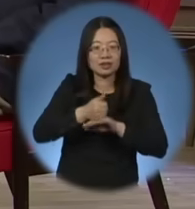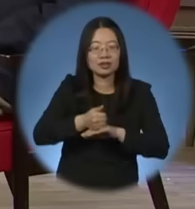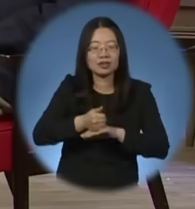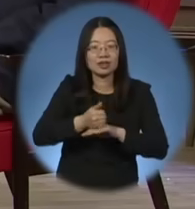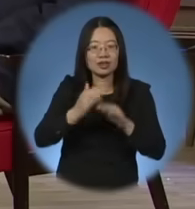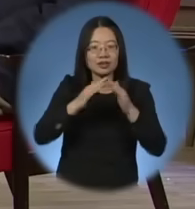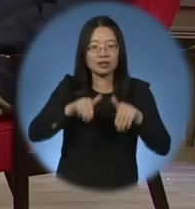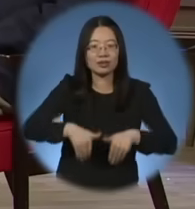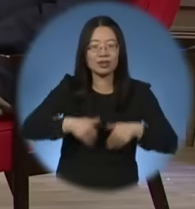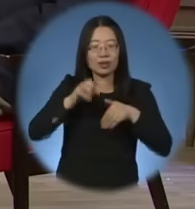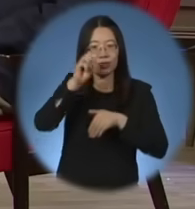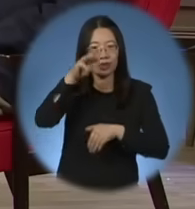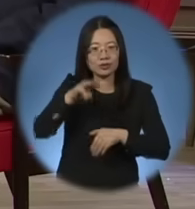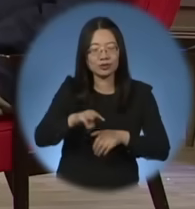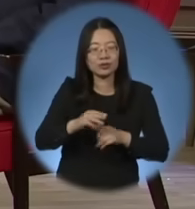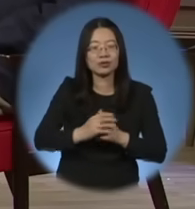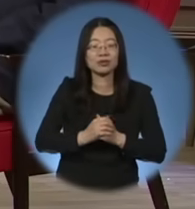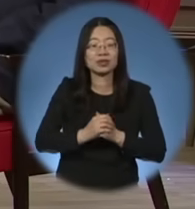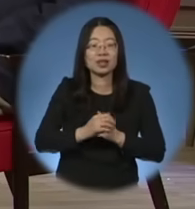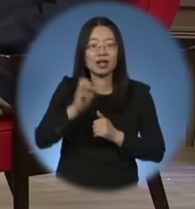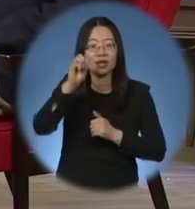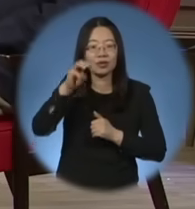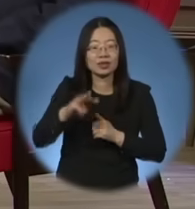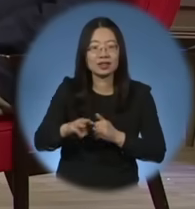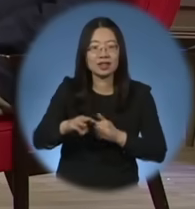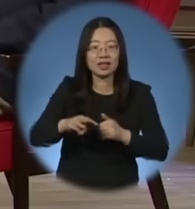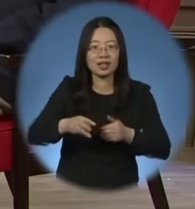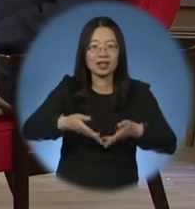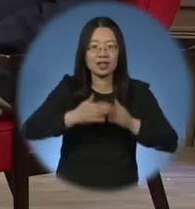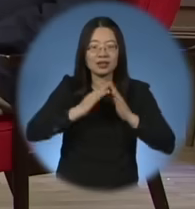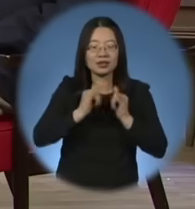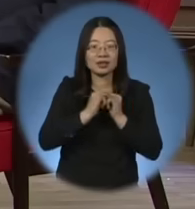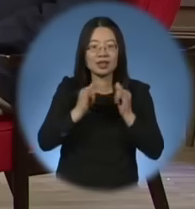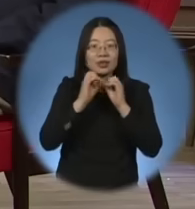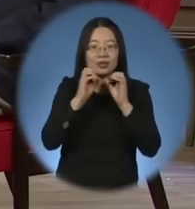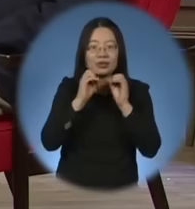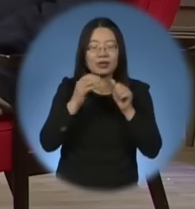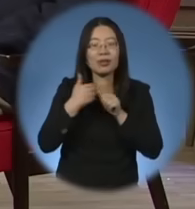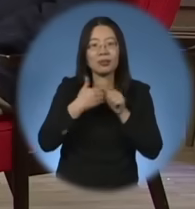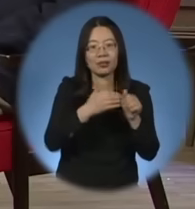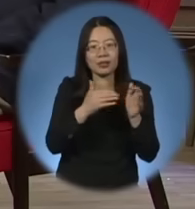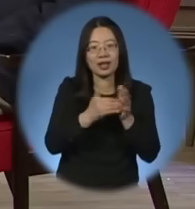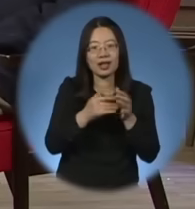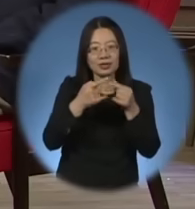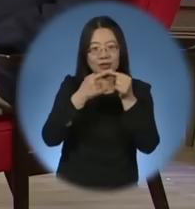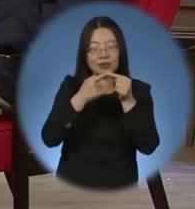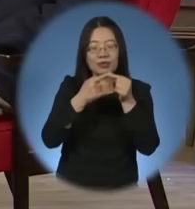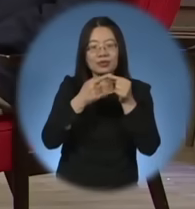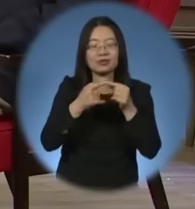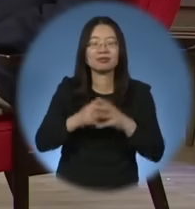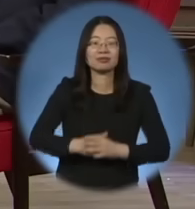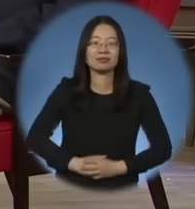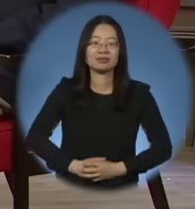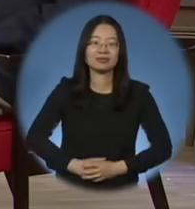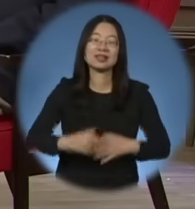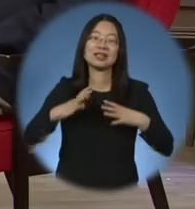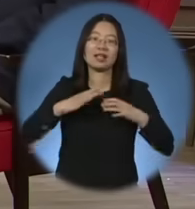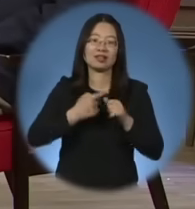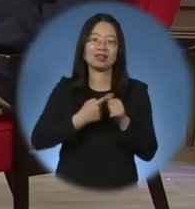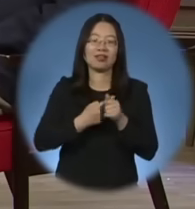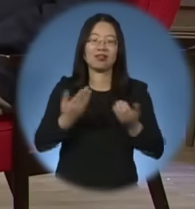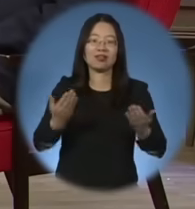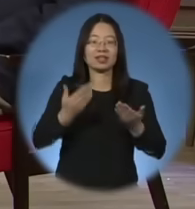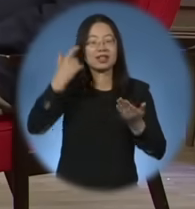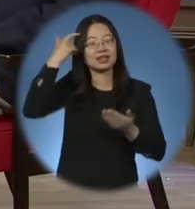나중에 저 전남 광주 광주 광주에 개척자 선교사로 갔었습니다 아주 첫번째 아주 좀 자랑스러운